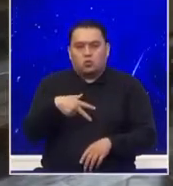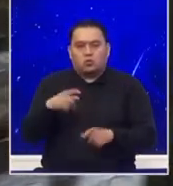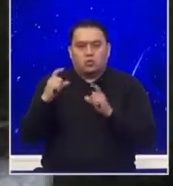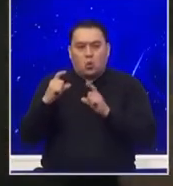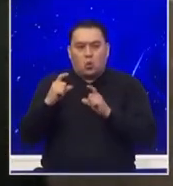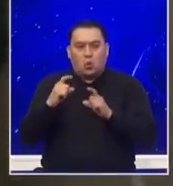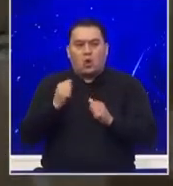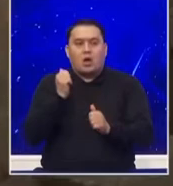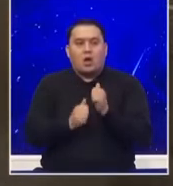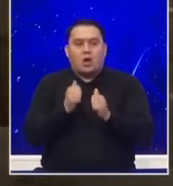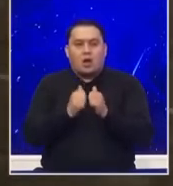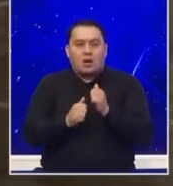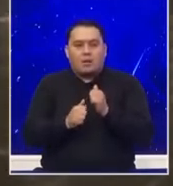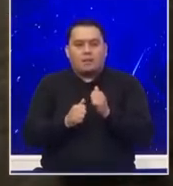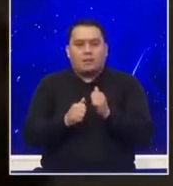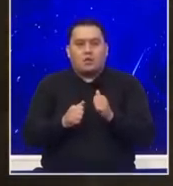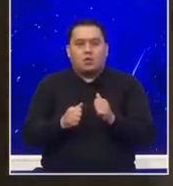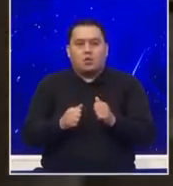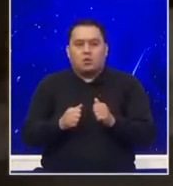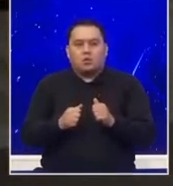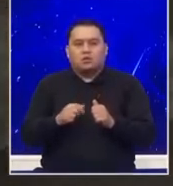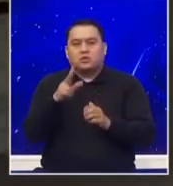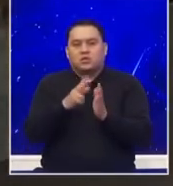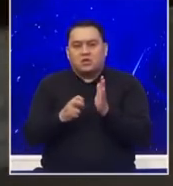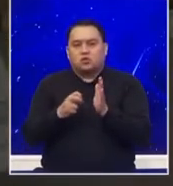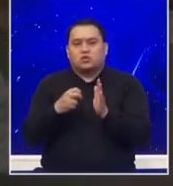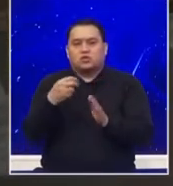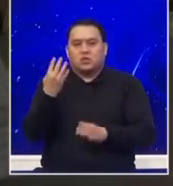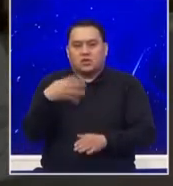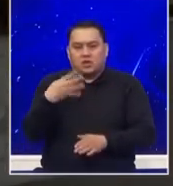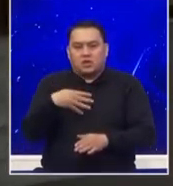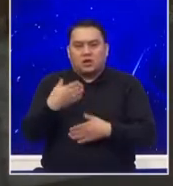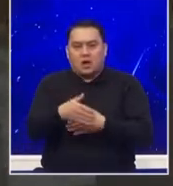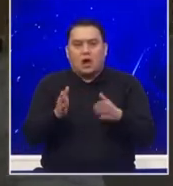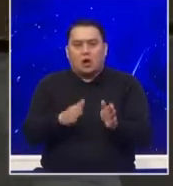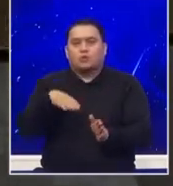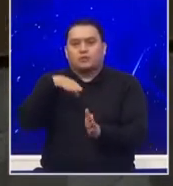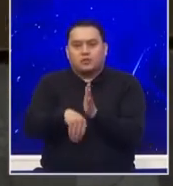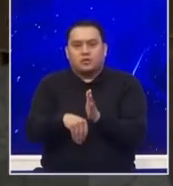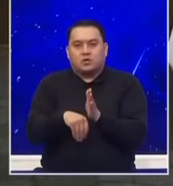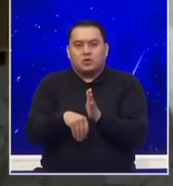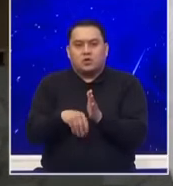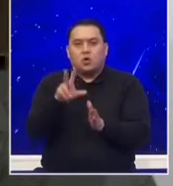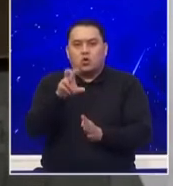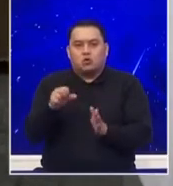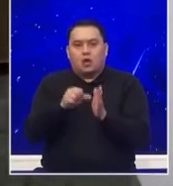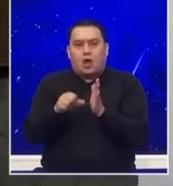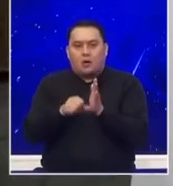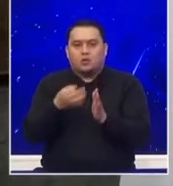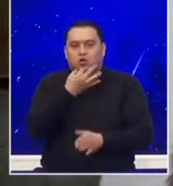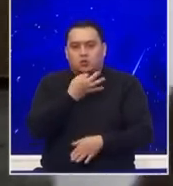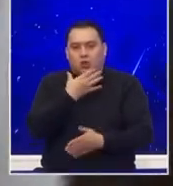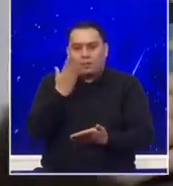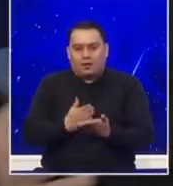екен. Әрбір жүк көлігіне міне мынадай 840 қорап сияды екен. Әрбір қораптың ішінде 360 жұмыртқа